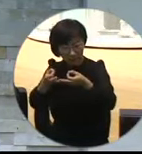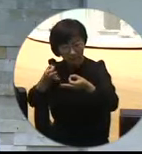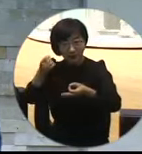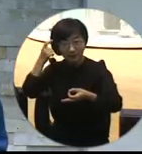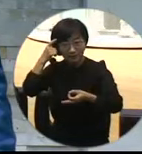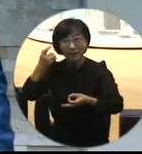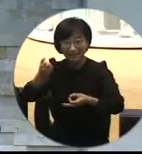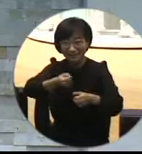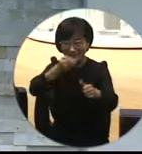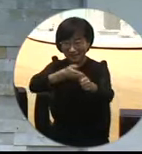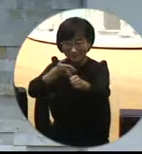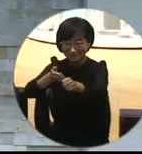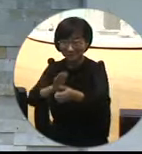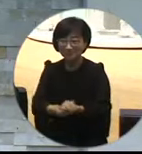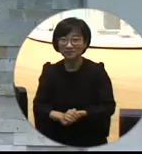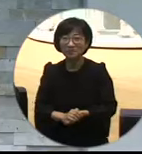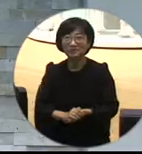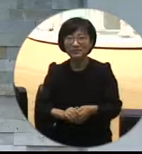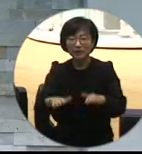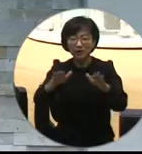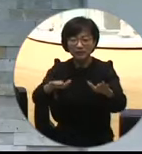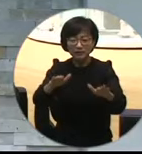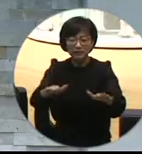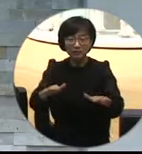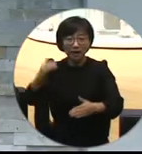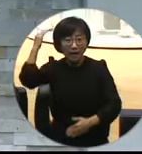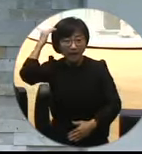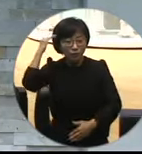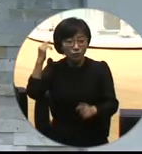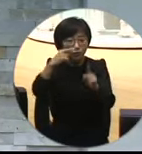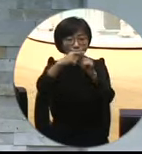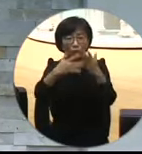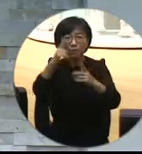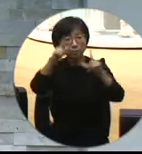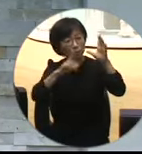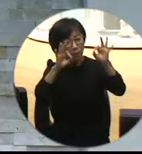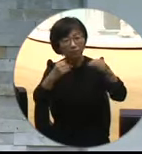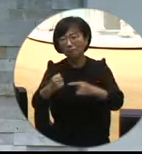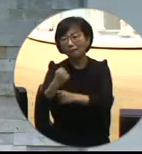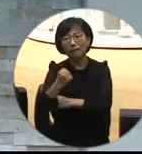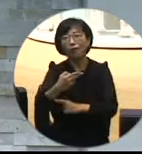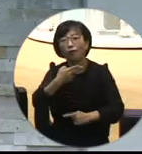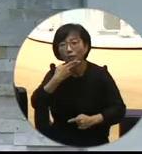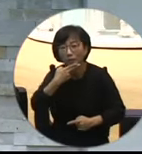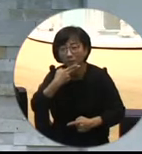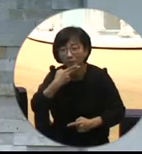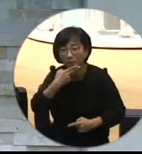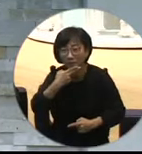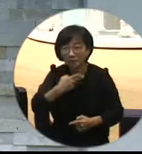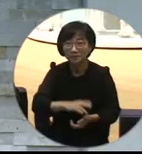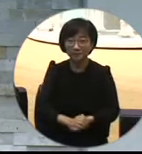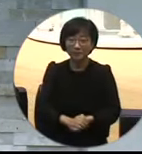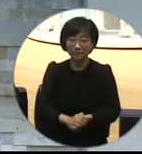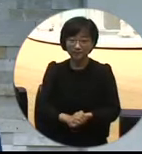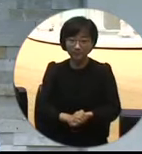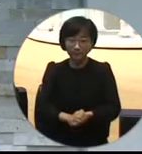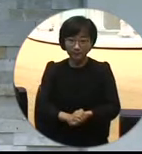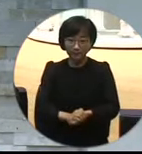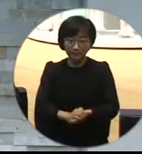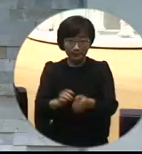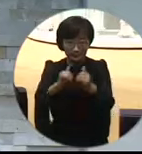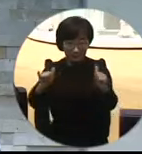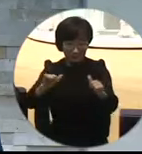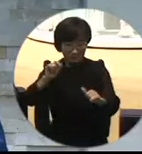지금 한국 교회가 이런 영향력을 입히지 못하고 있어요. 이런 말이 있습니다.